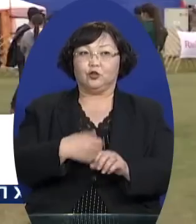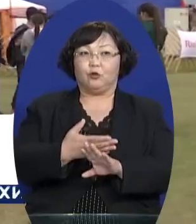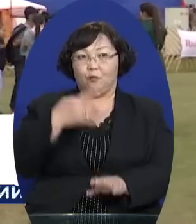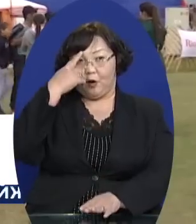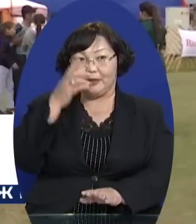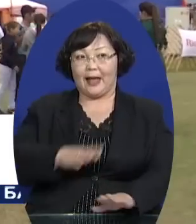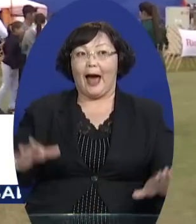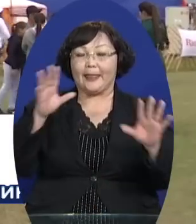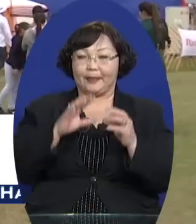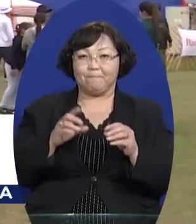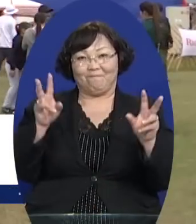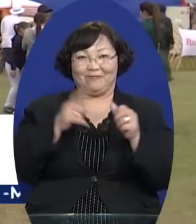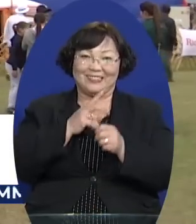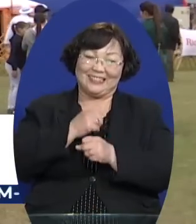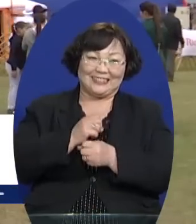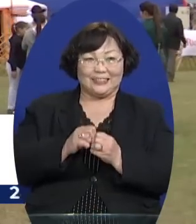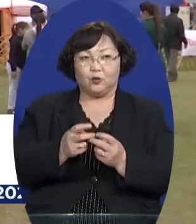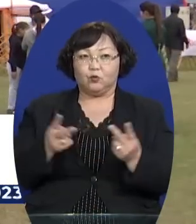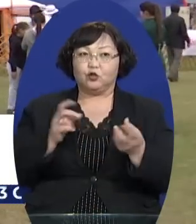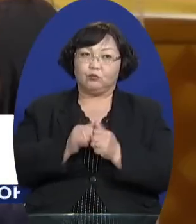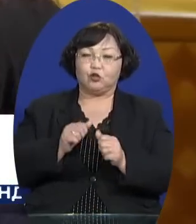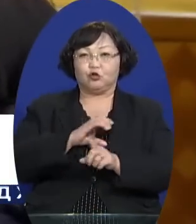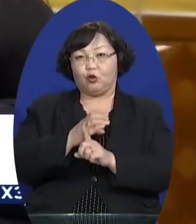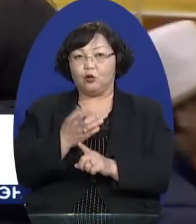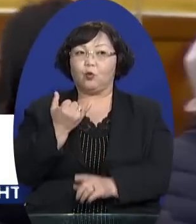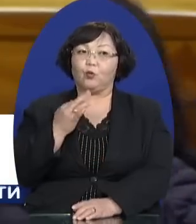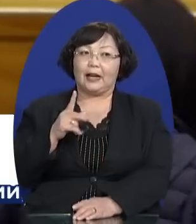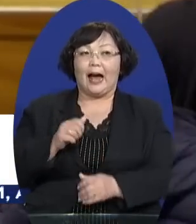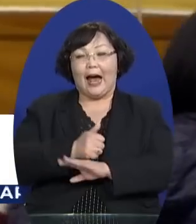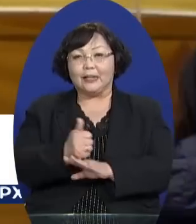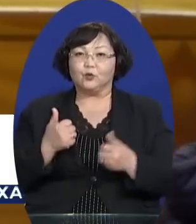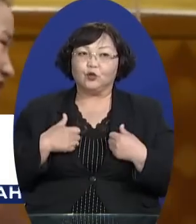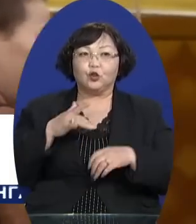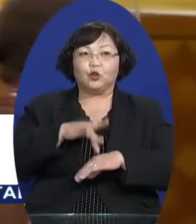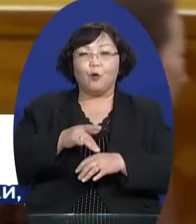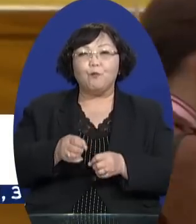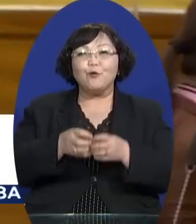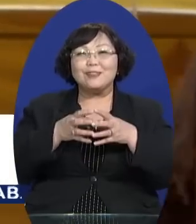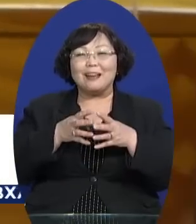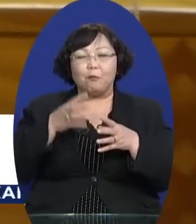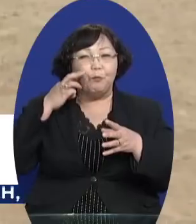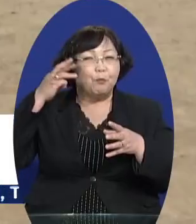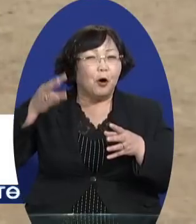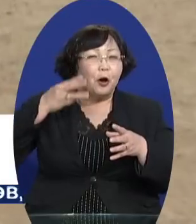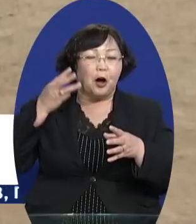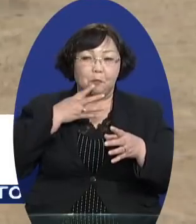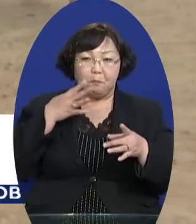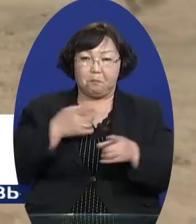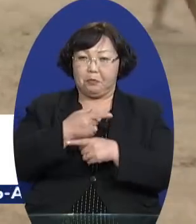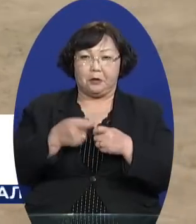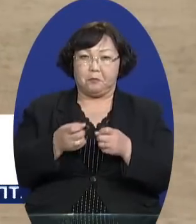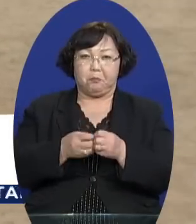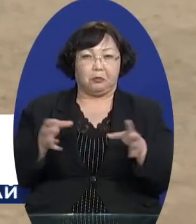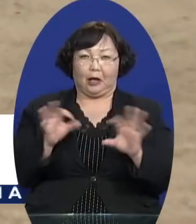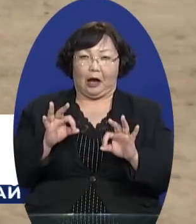ажлыг эхлүүлсэн. Үндэсний спорт, соёл урлаг, аялал жуулчлалын төвтэй болох мөрөөдөл биелэхгүй явсаар өнөөдөрт нүүр тулсан. Энэ жилч мөн наадамчин